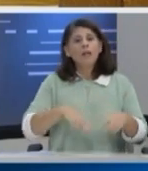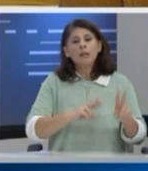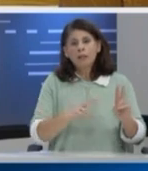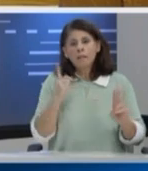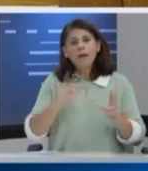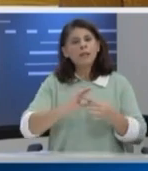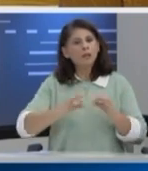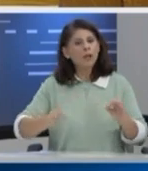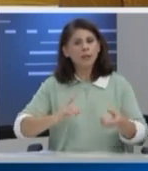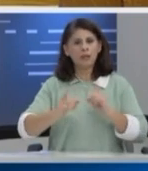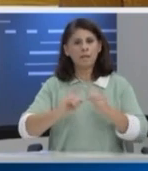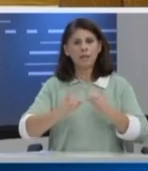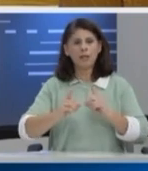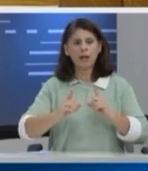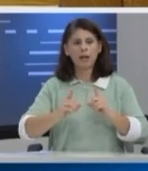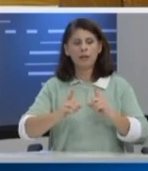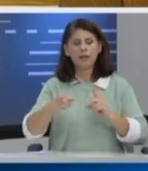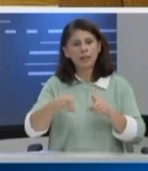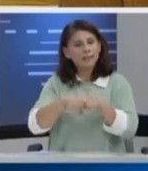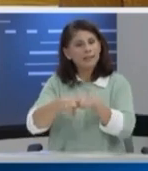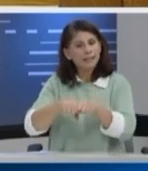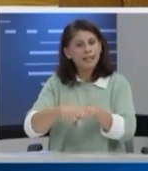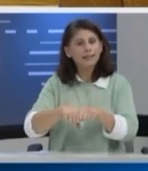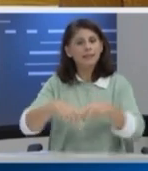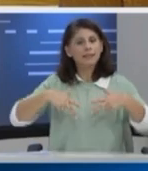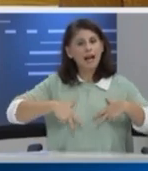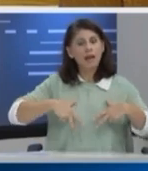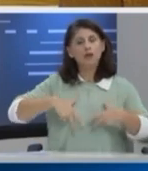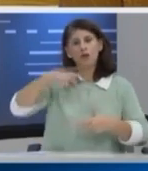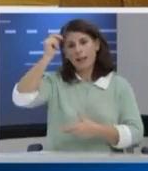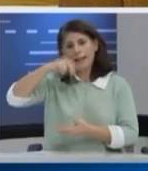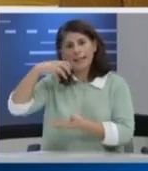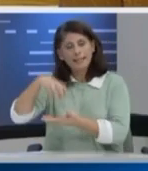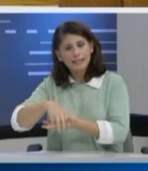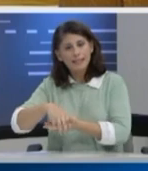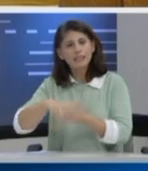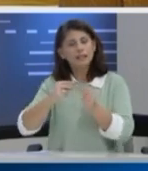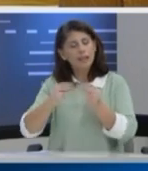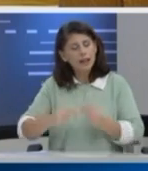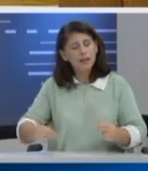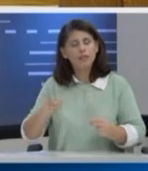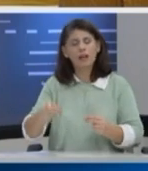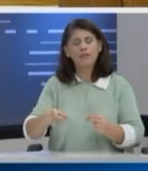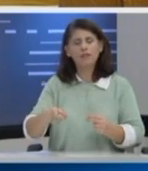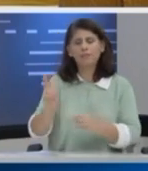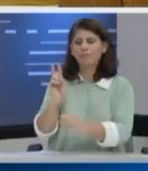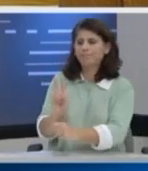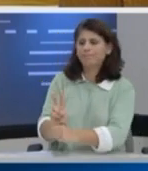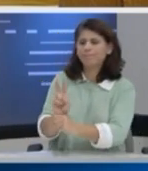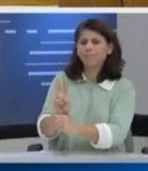υλοποίηση μιας ιστορικής συμφωνίας για τον εξορθολογισμό των σχέσεων κράτους-εκκλησίας, να επιληθεί μια κρεμότητα